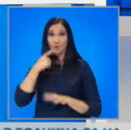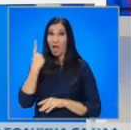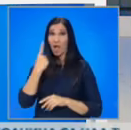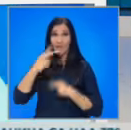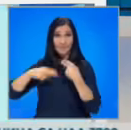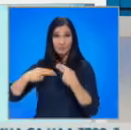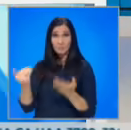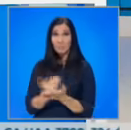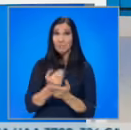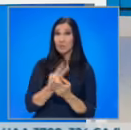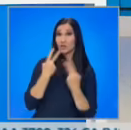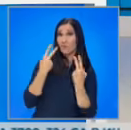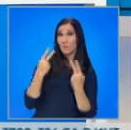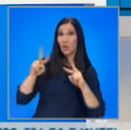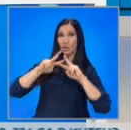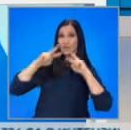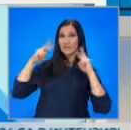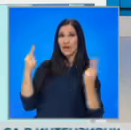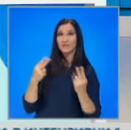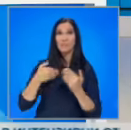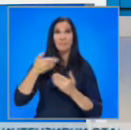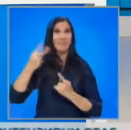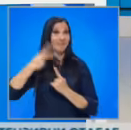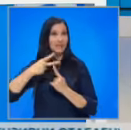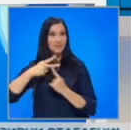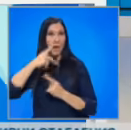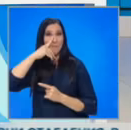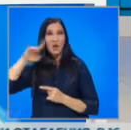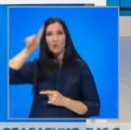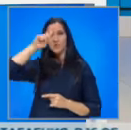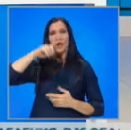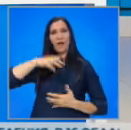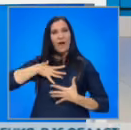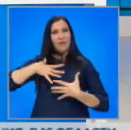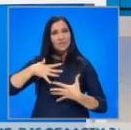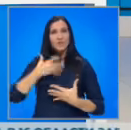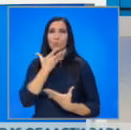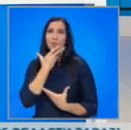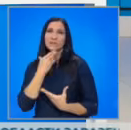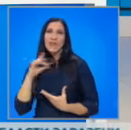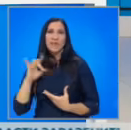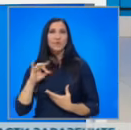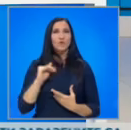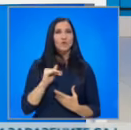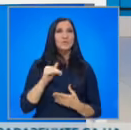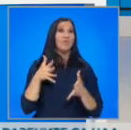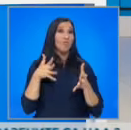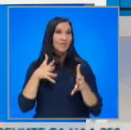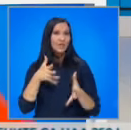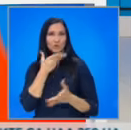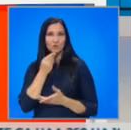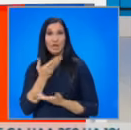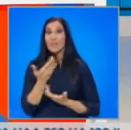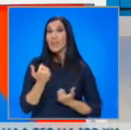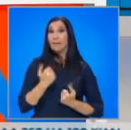един сериал събираше зрители от цял свят пред малкия екран, а милиони жени въздишаха по красивия Рич Форестър от дързост и красота